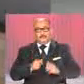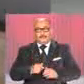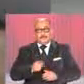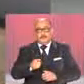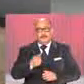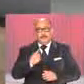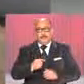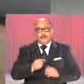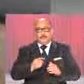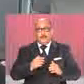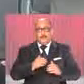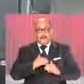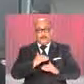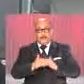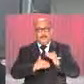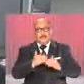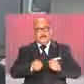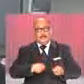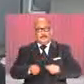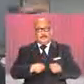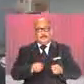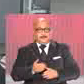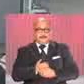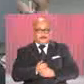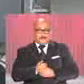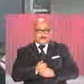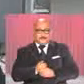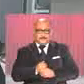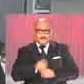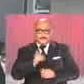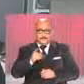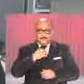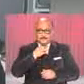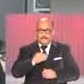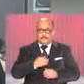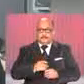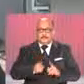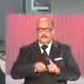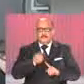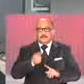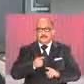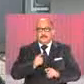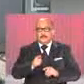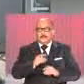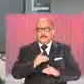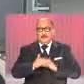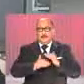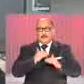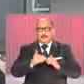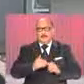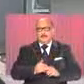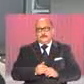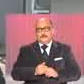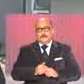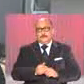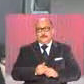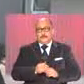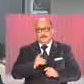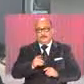كبير برأيهما. نمشي في 6 كيلومتر، يعني مرتين في النهار 300 كيلومتر، 300 مرة في النهار، وكل